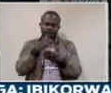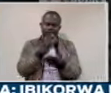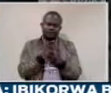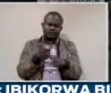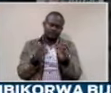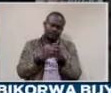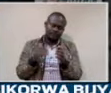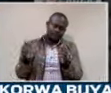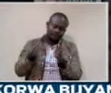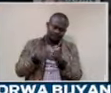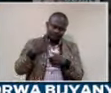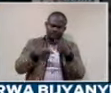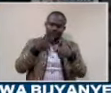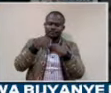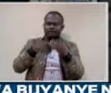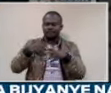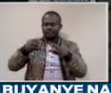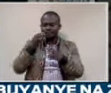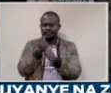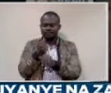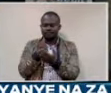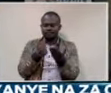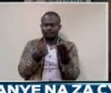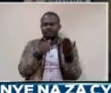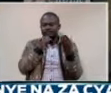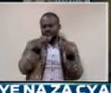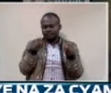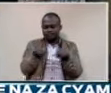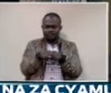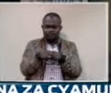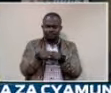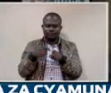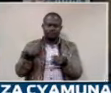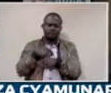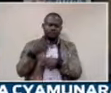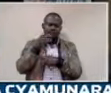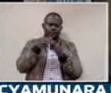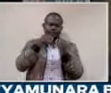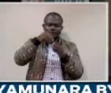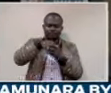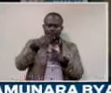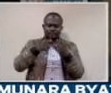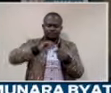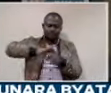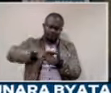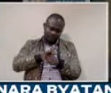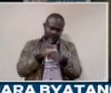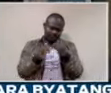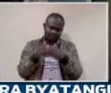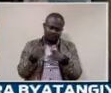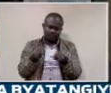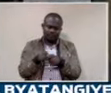turongera dusubiramo. Gusa uko twakoraga ntabwo ariko twese twagarutse. Urumva hajemo bino bya COVID, abakiriya basa